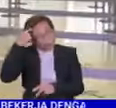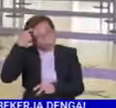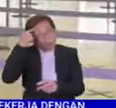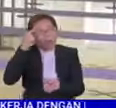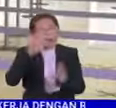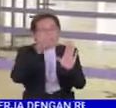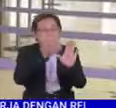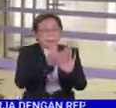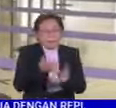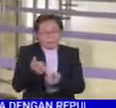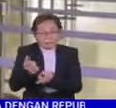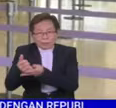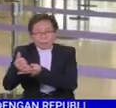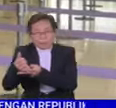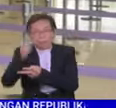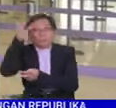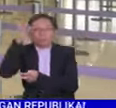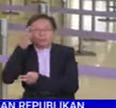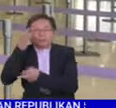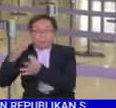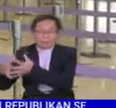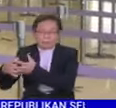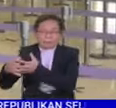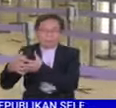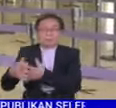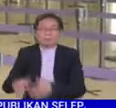Rizab Persekutuan Amerika Syarikat.